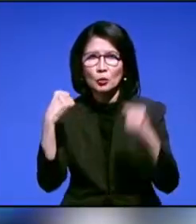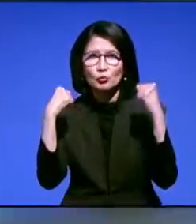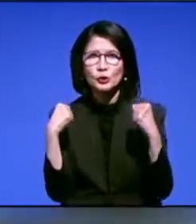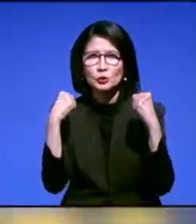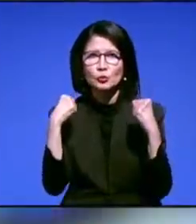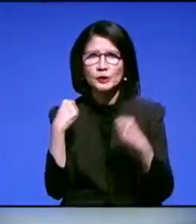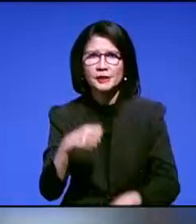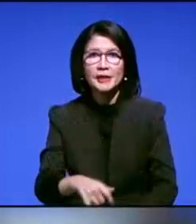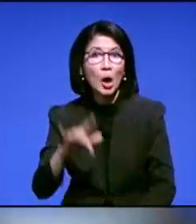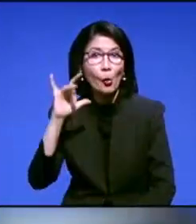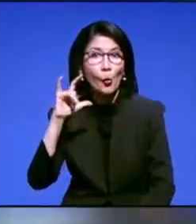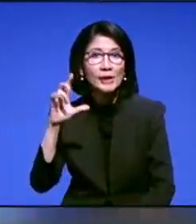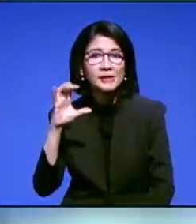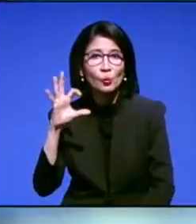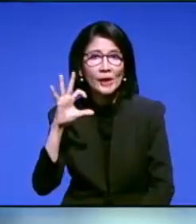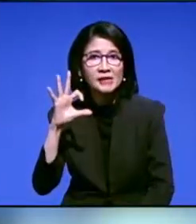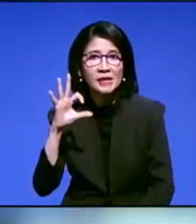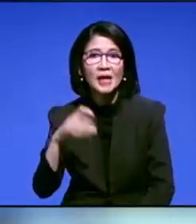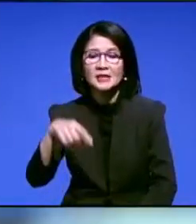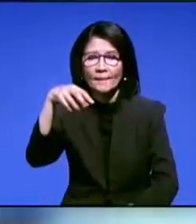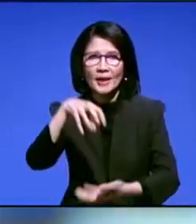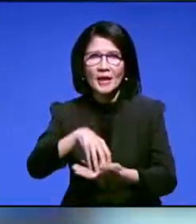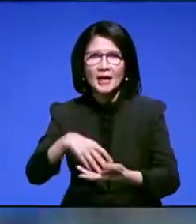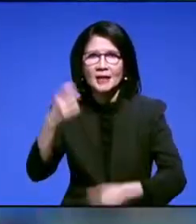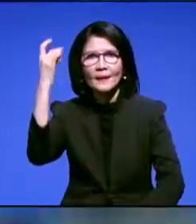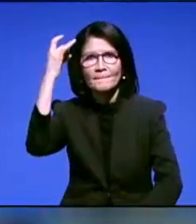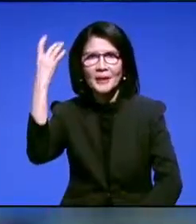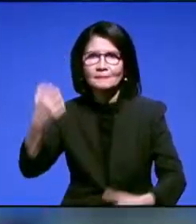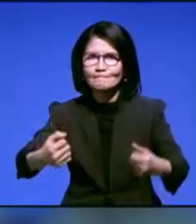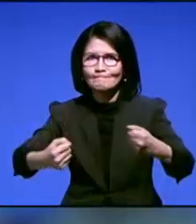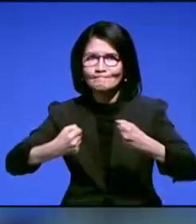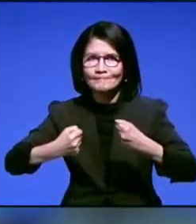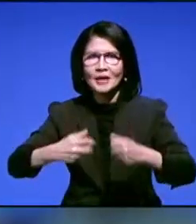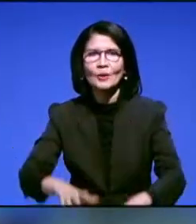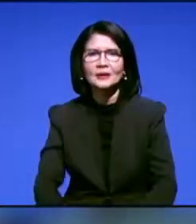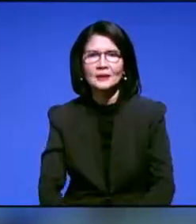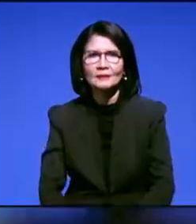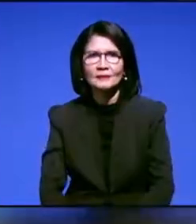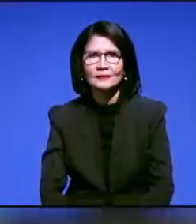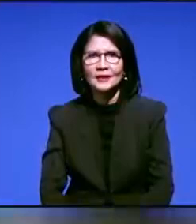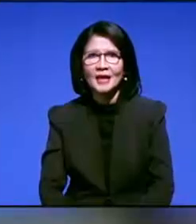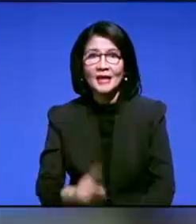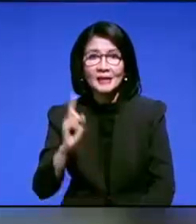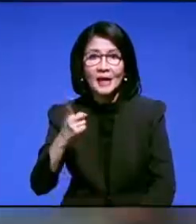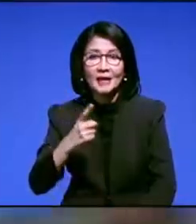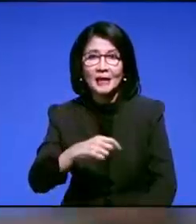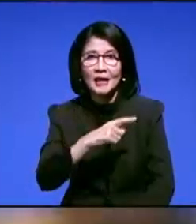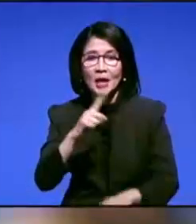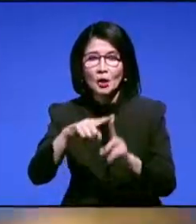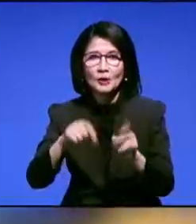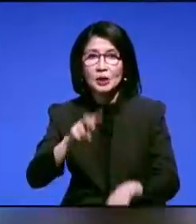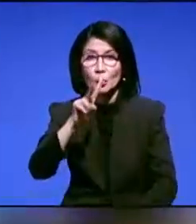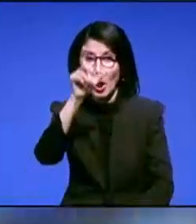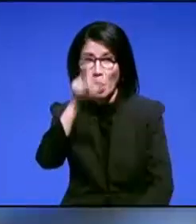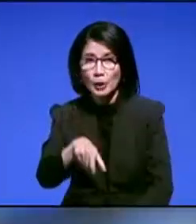penumpang, toilet, hingga kokpit pesawat tak luput dari pemeriksaan. Sekali bertugas, biasanya ada dua orang